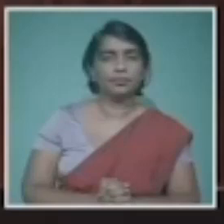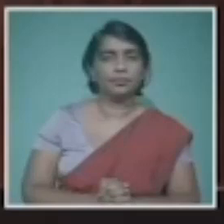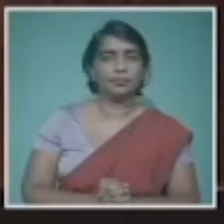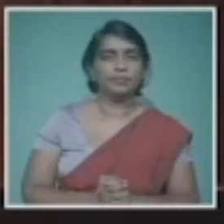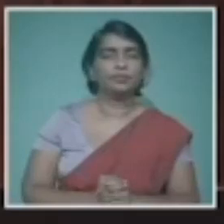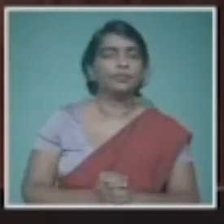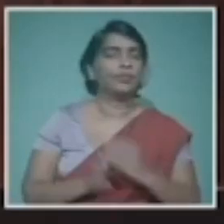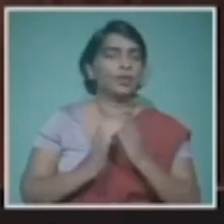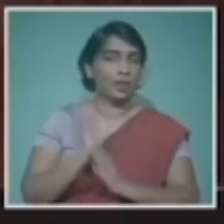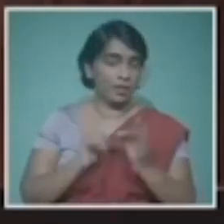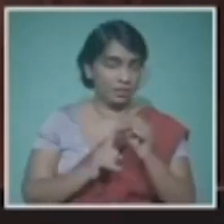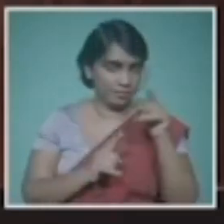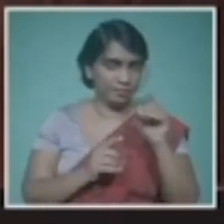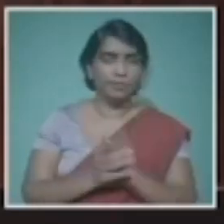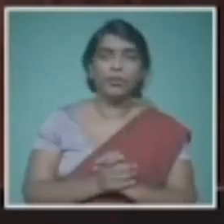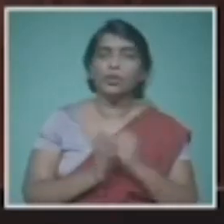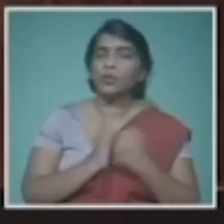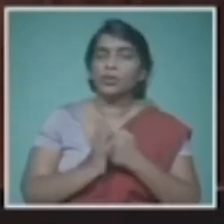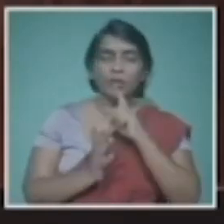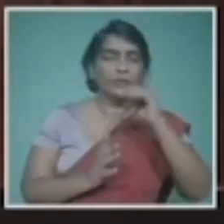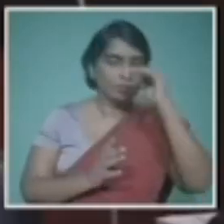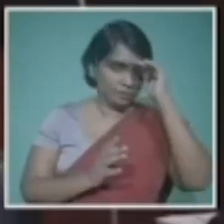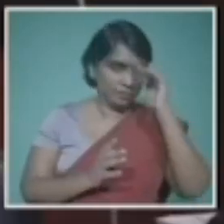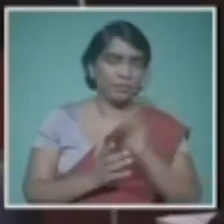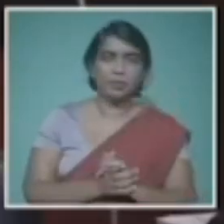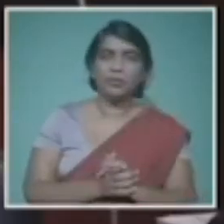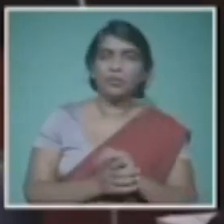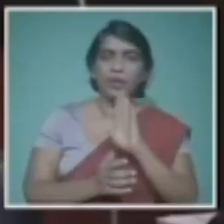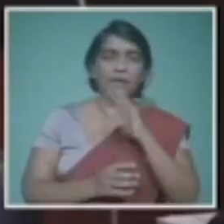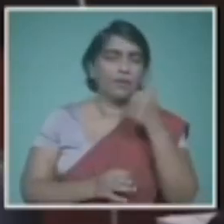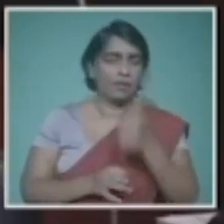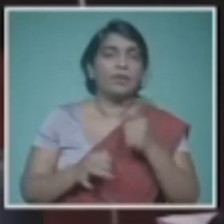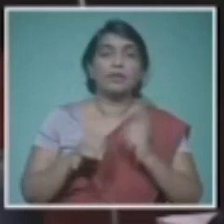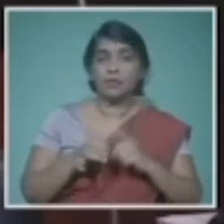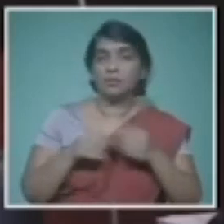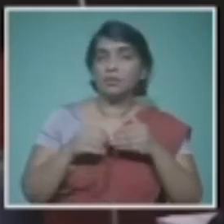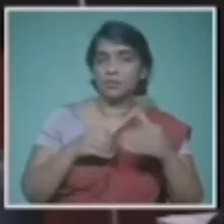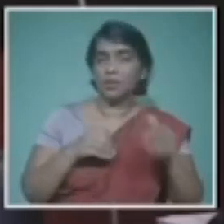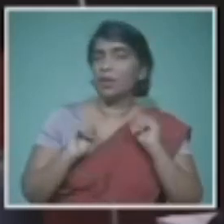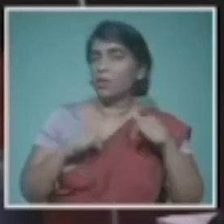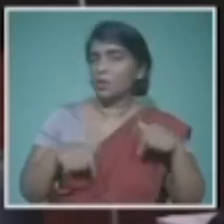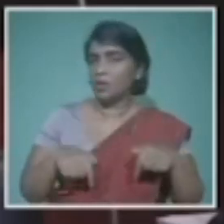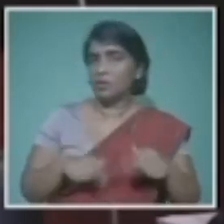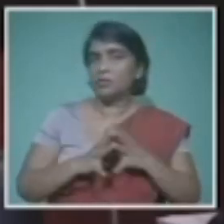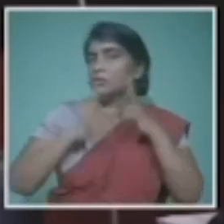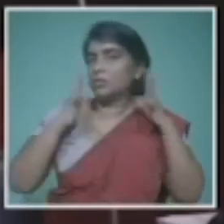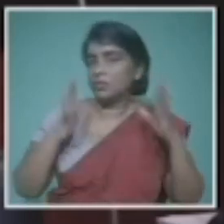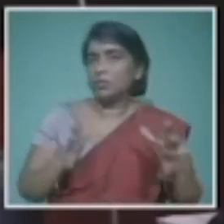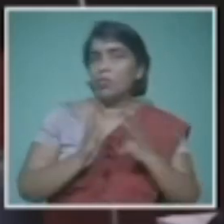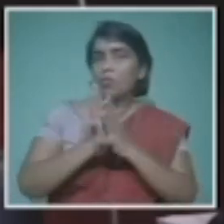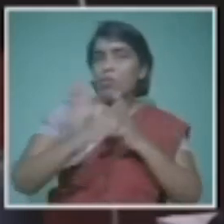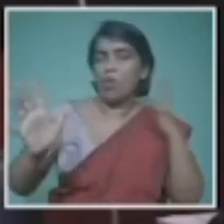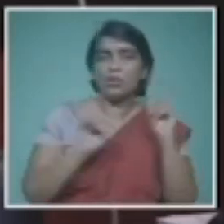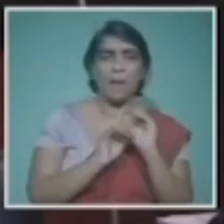අලුවතොලමෙන් අමතුමාගේ ගරු කතානායකතුමනි, ඉතාමත් වැදගත් ප්‍රශ්නයක් මේ කාලේ. මොකද දැන් වැඩියම තියෙන දිගම පෝලිම